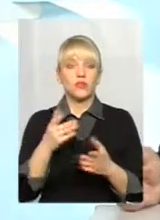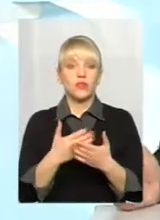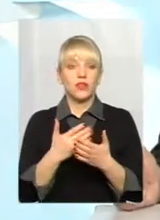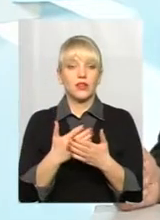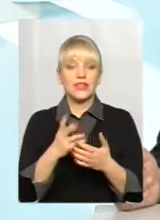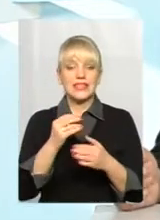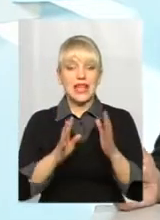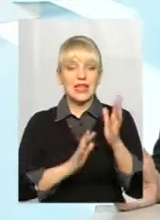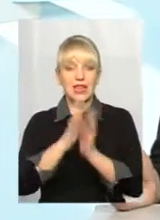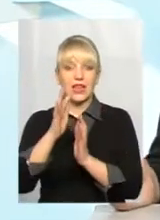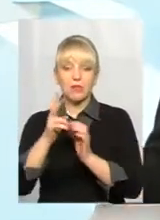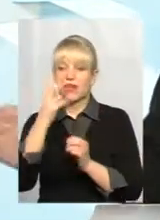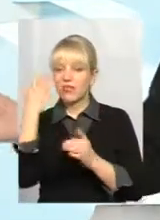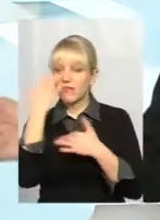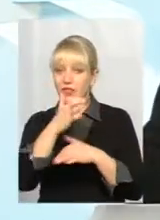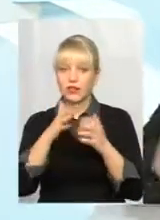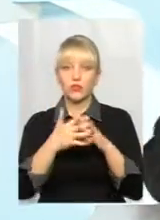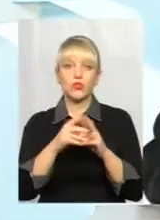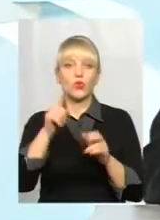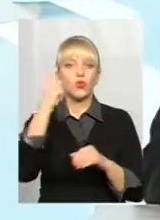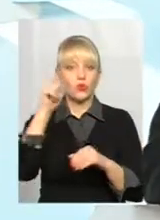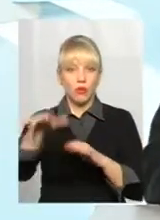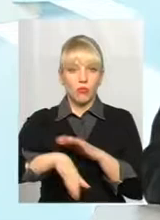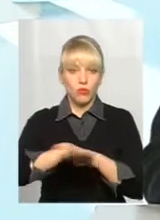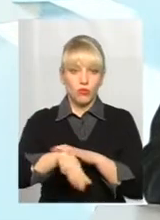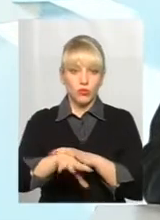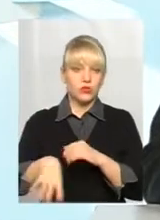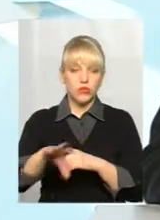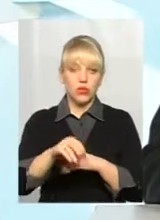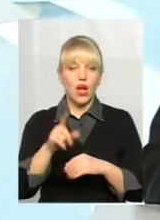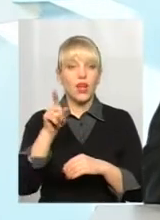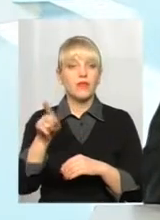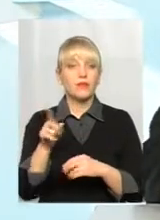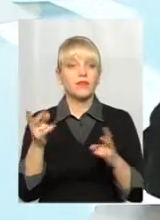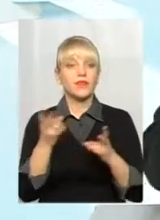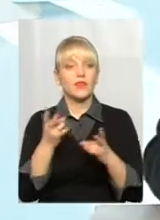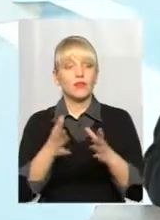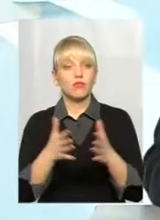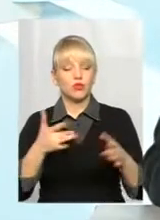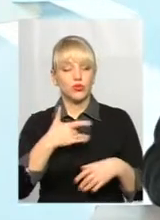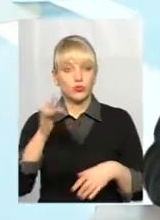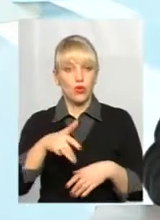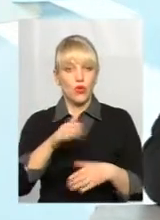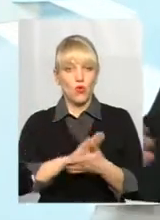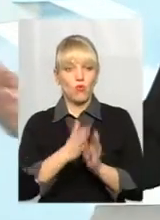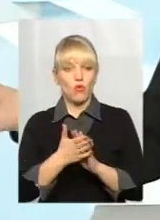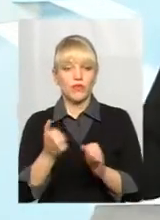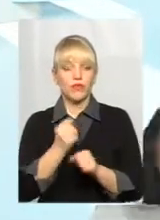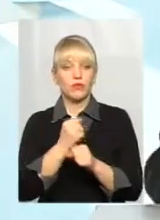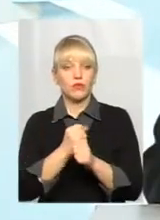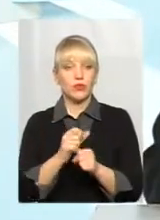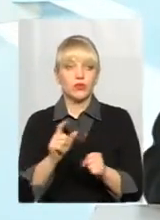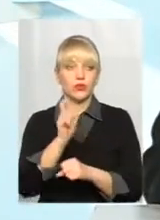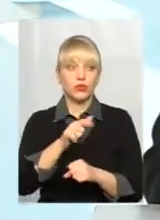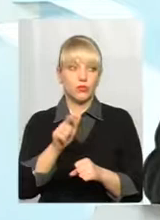пункт, а його не видно, думають, що там все нормально, а треба там більш жорсткі умови зробити, щоб людям там